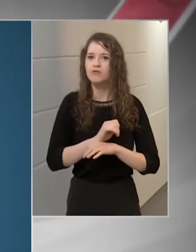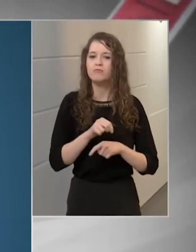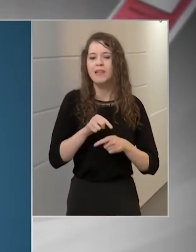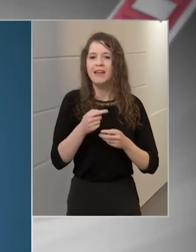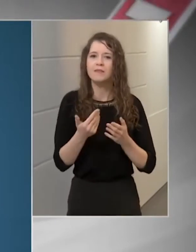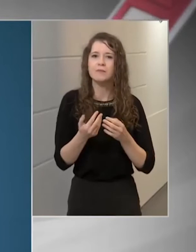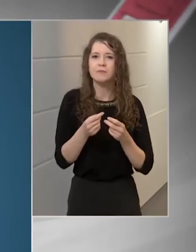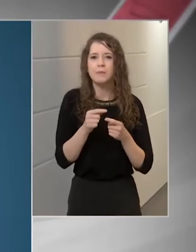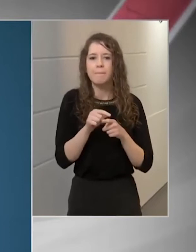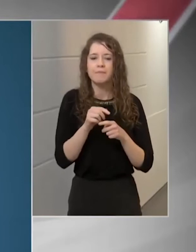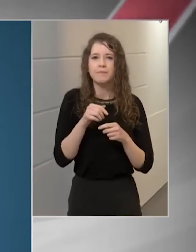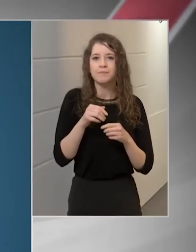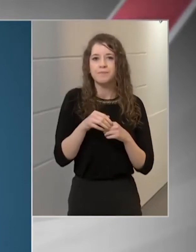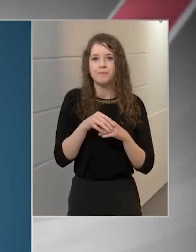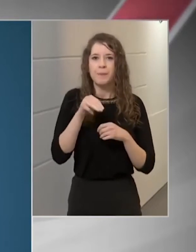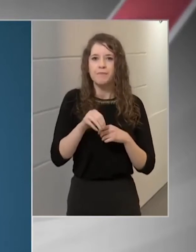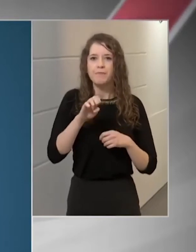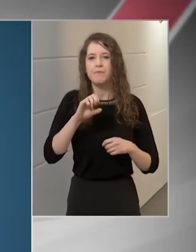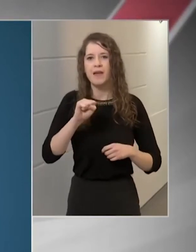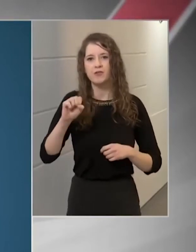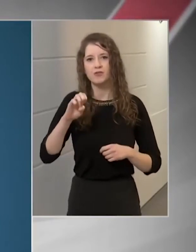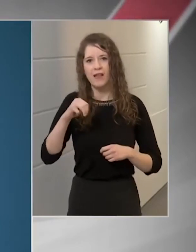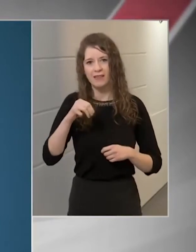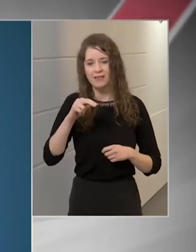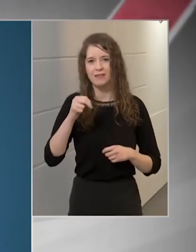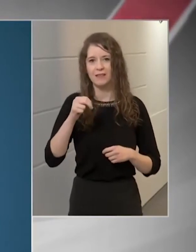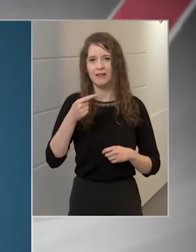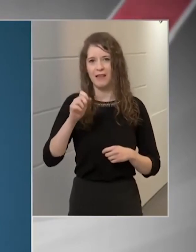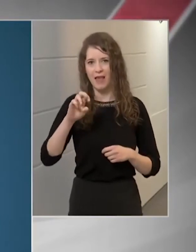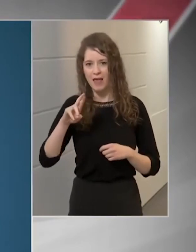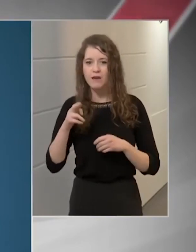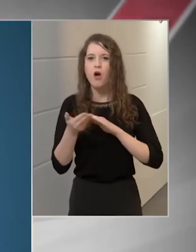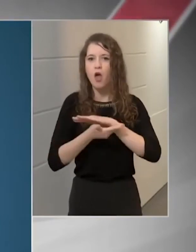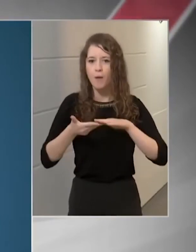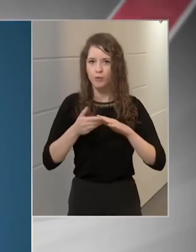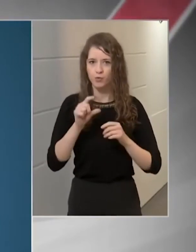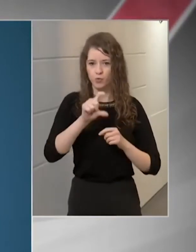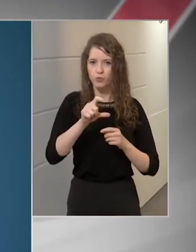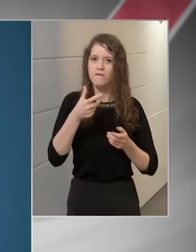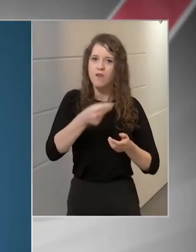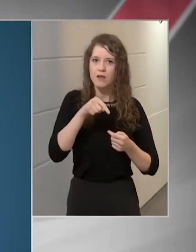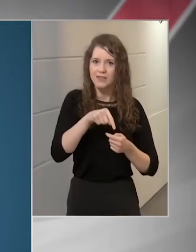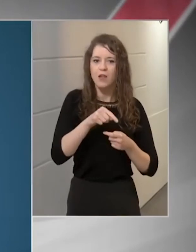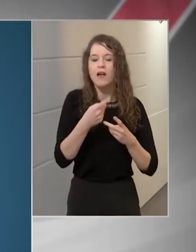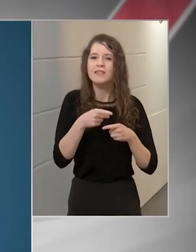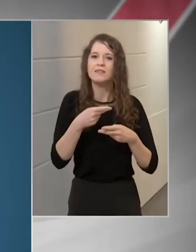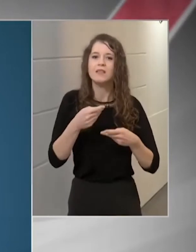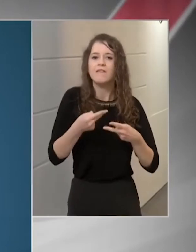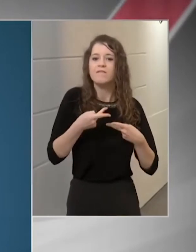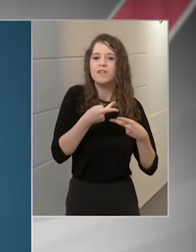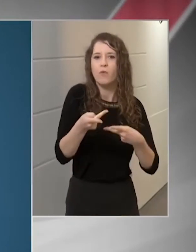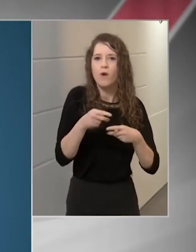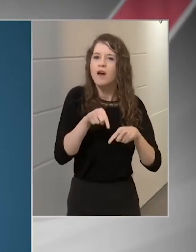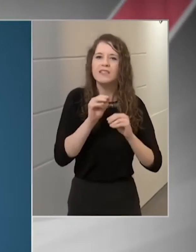messenger RNS alapú vakcina, ami azt jelenti, hogy ez a vakcina csak az üzenetet